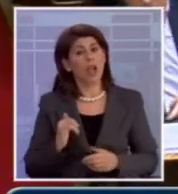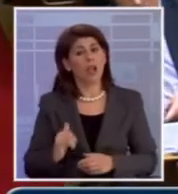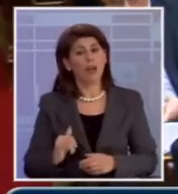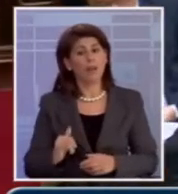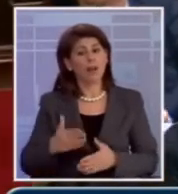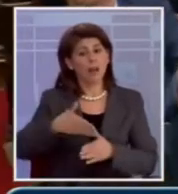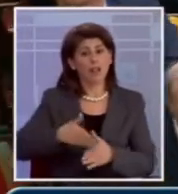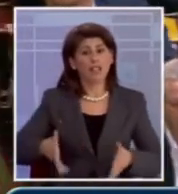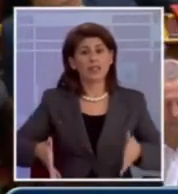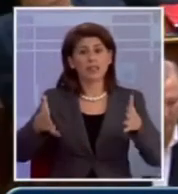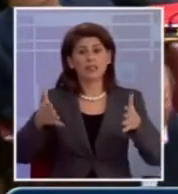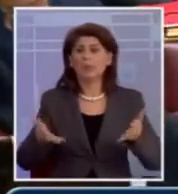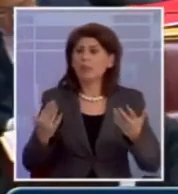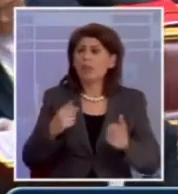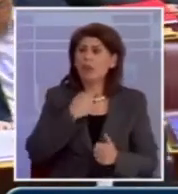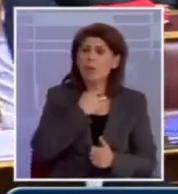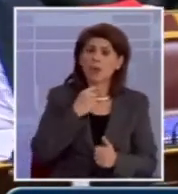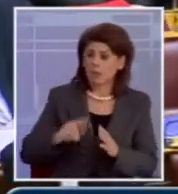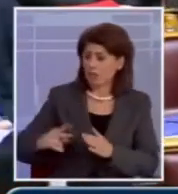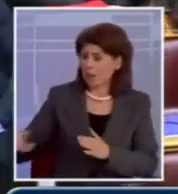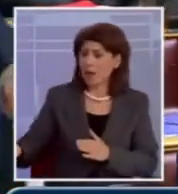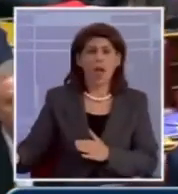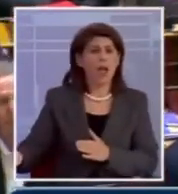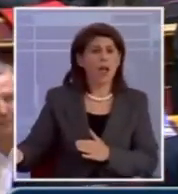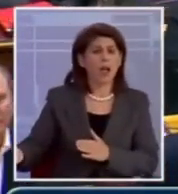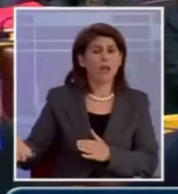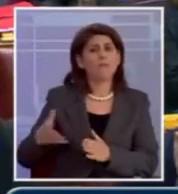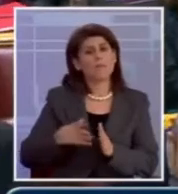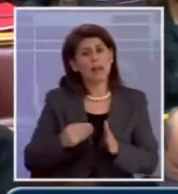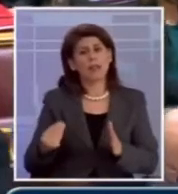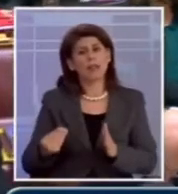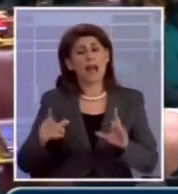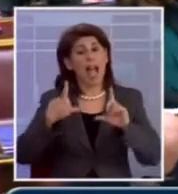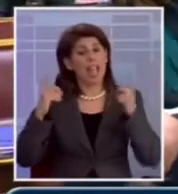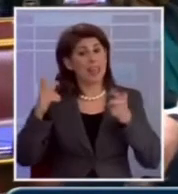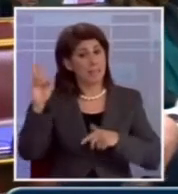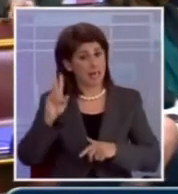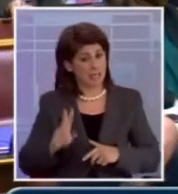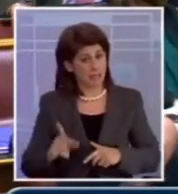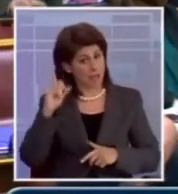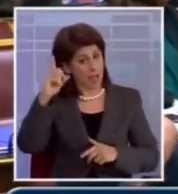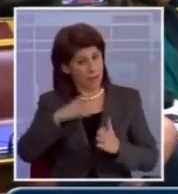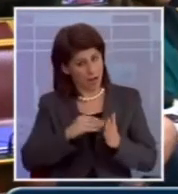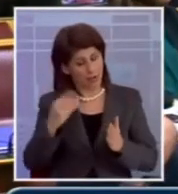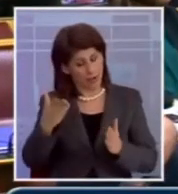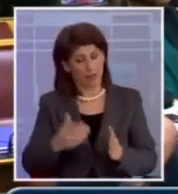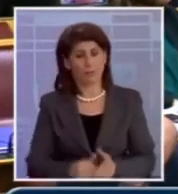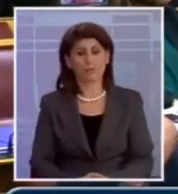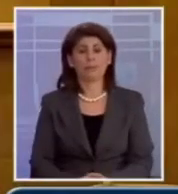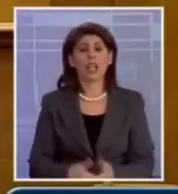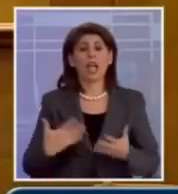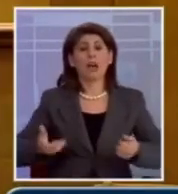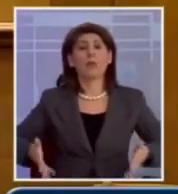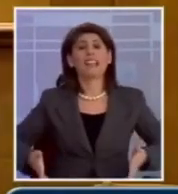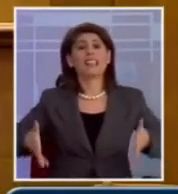ενοικιάζει κτίρια τα οποία δεν έχουμε ανάγκη όταν δίπλα, σας λέω λοιπόν στην Αγία Παρασκευή ένα παράδειγμα, έχουμε